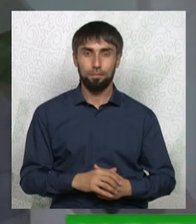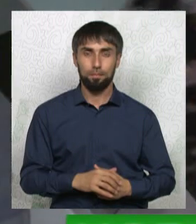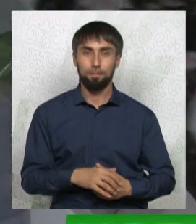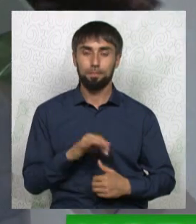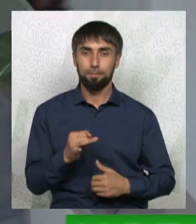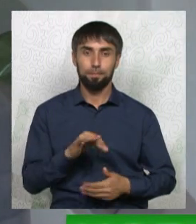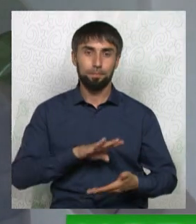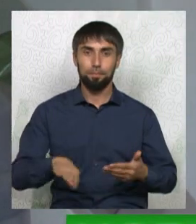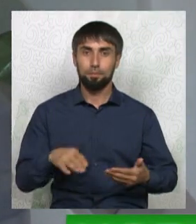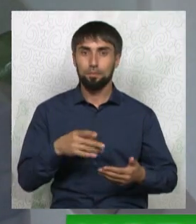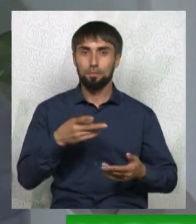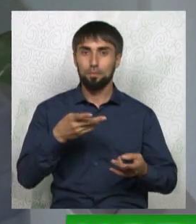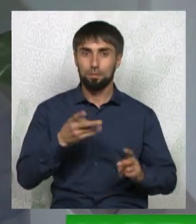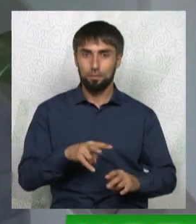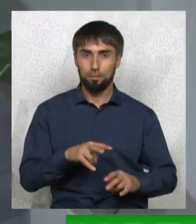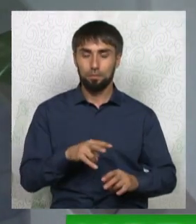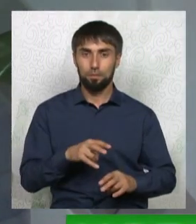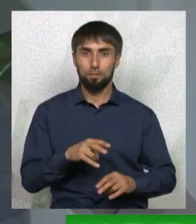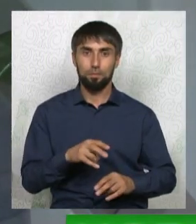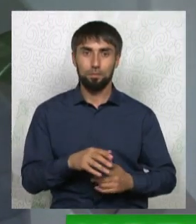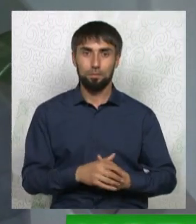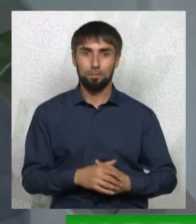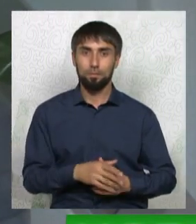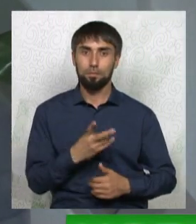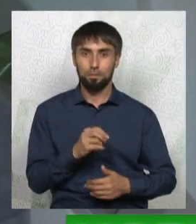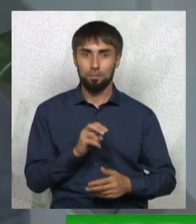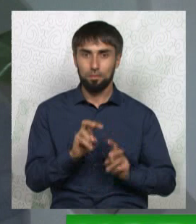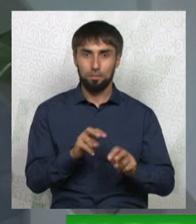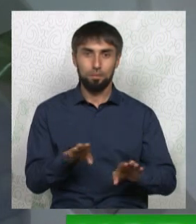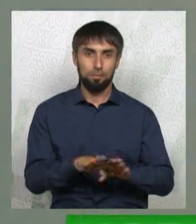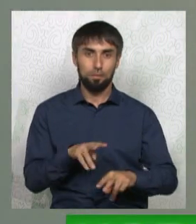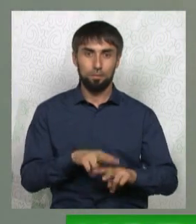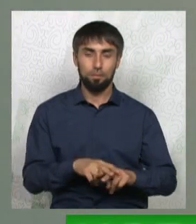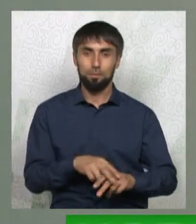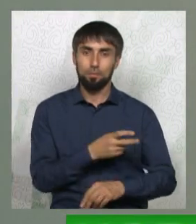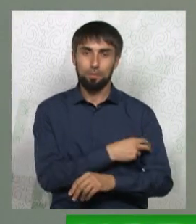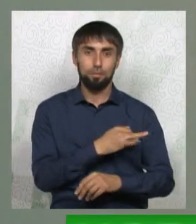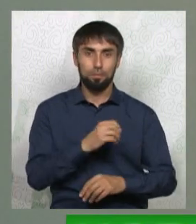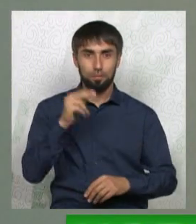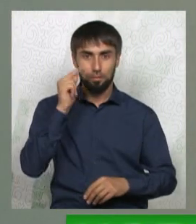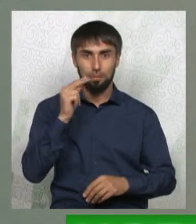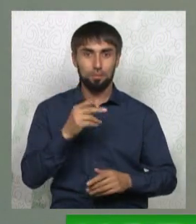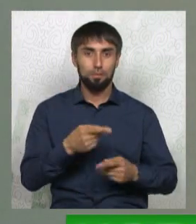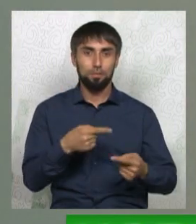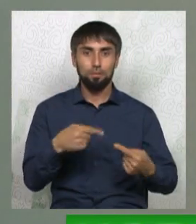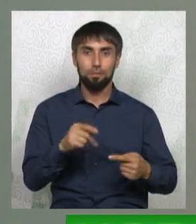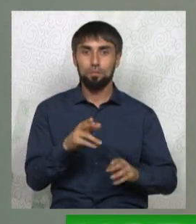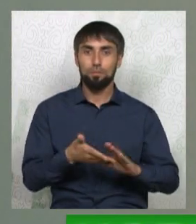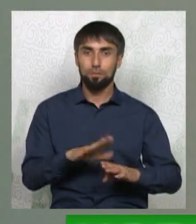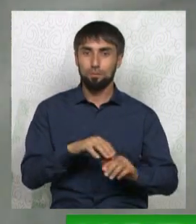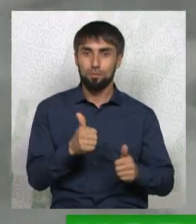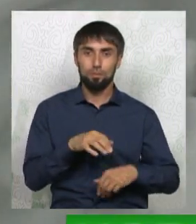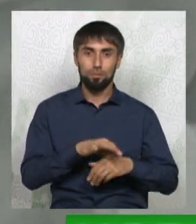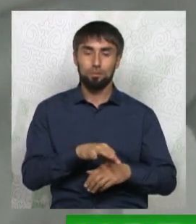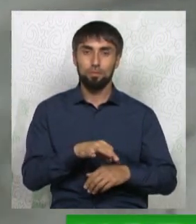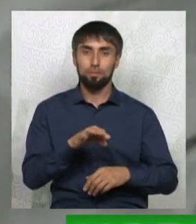И без необходимости не посещать такие места. Медики уже научились различать тех, кто в тяжелой форме